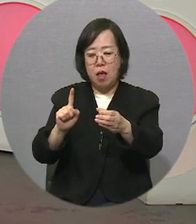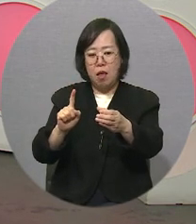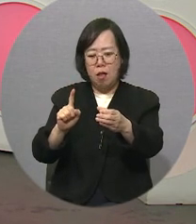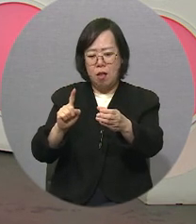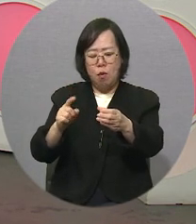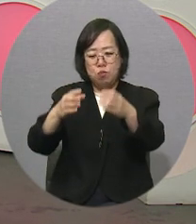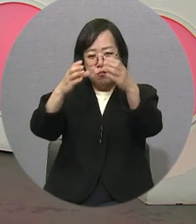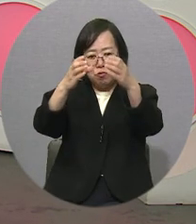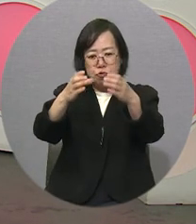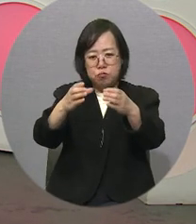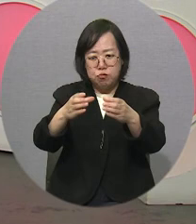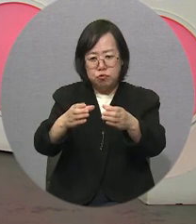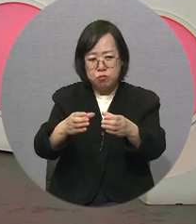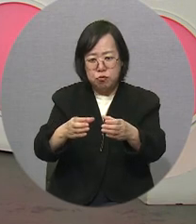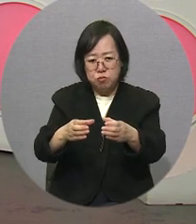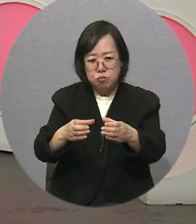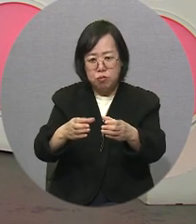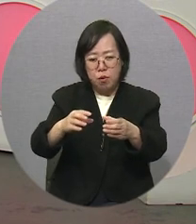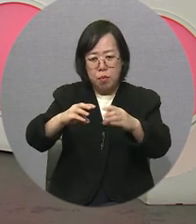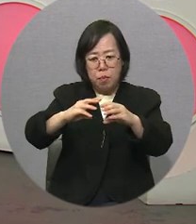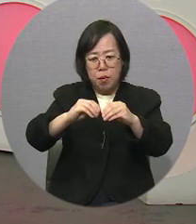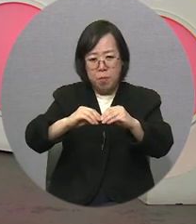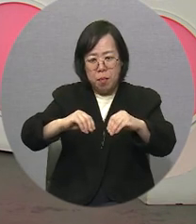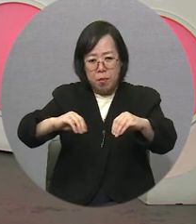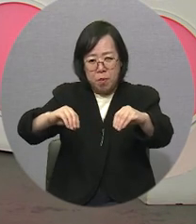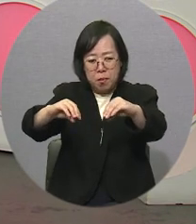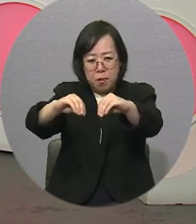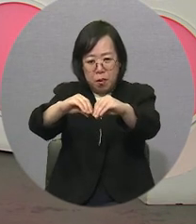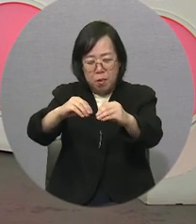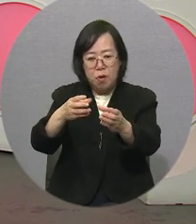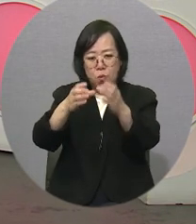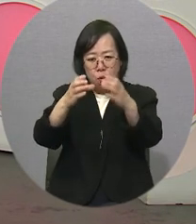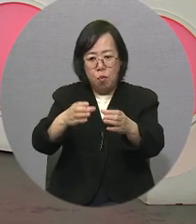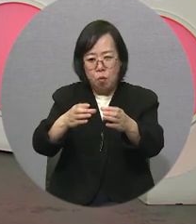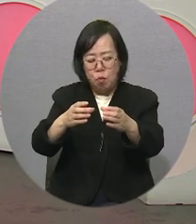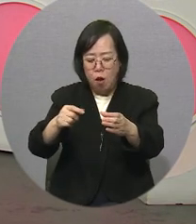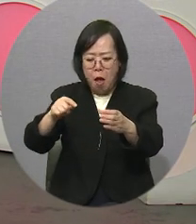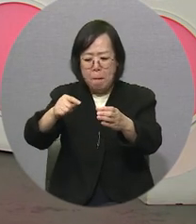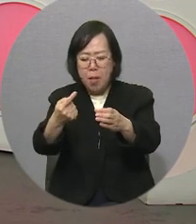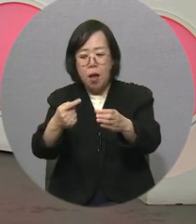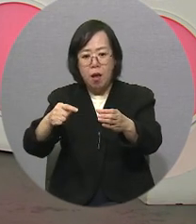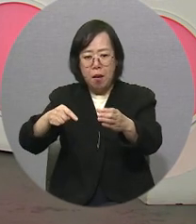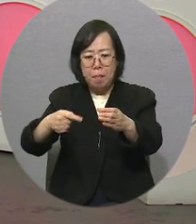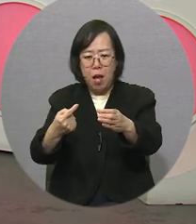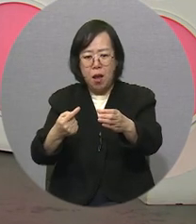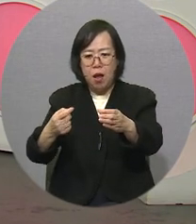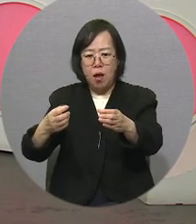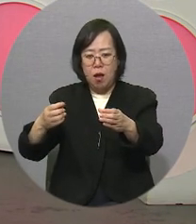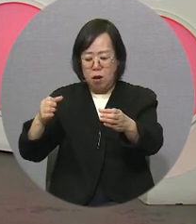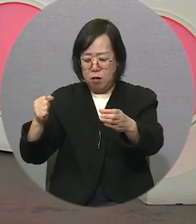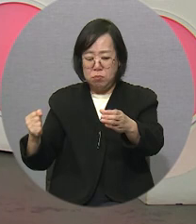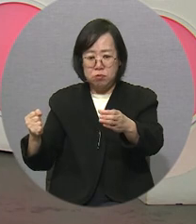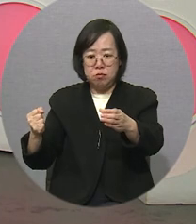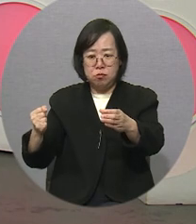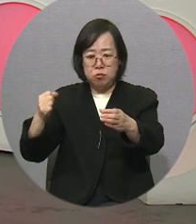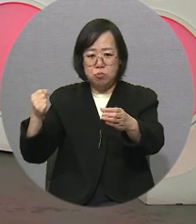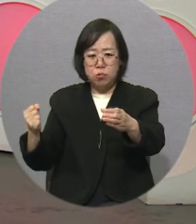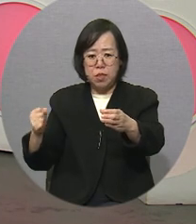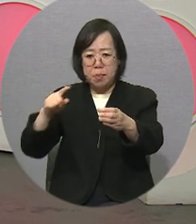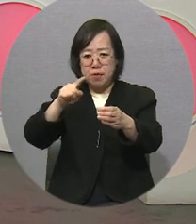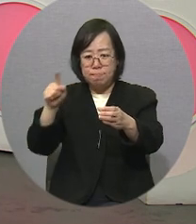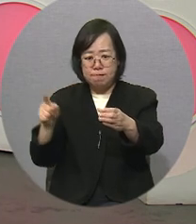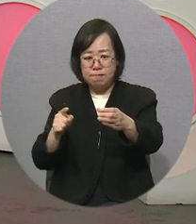빚은 잔에 칼집을 내고 손잡이 표면에도 막 이렇게 거칠게 흠집을 내서 그걸